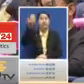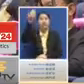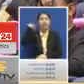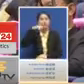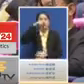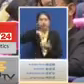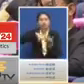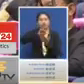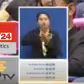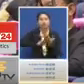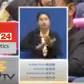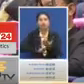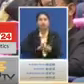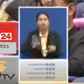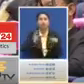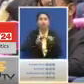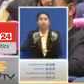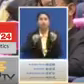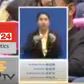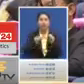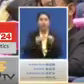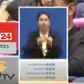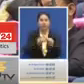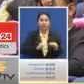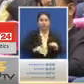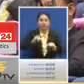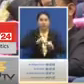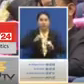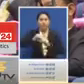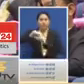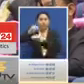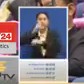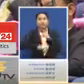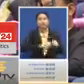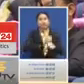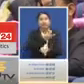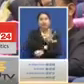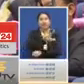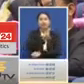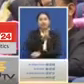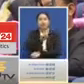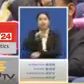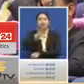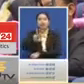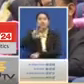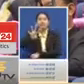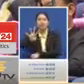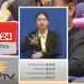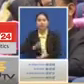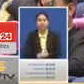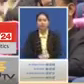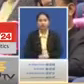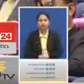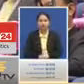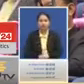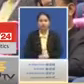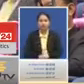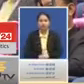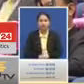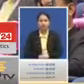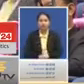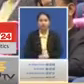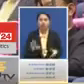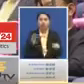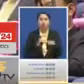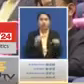ทยเนี่ยตัวเลขขยายตัวสูงที่สุดปี31ถึงปี34เลข12ตัวก็เลข2ตัว